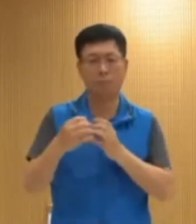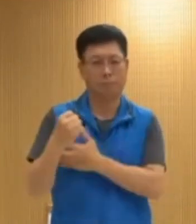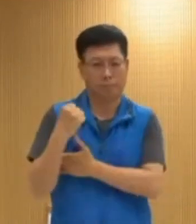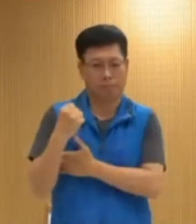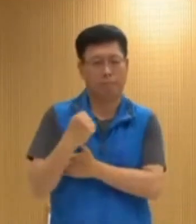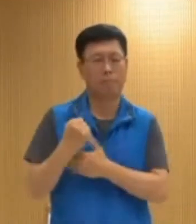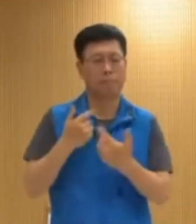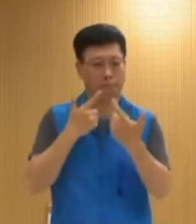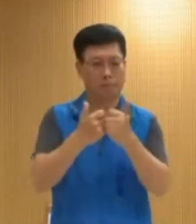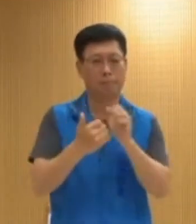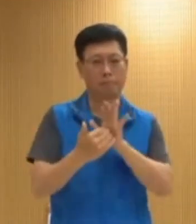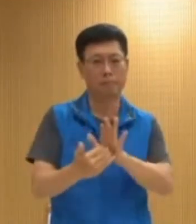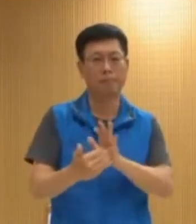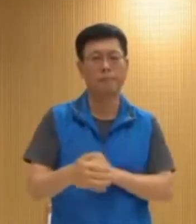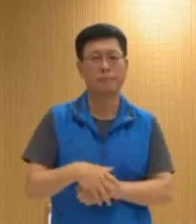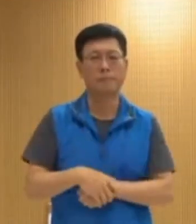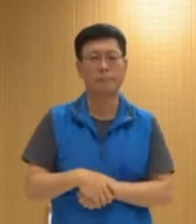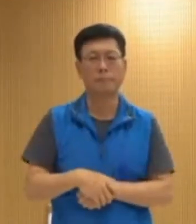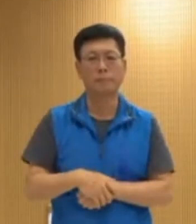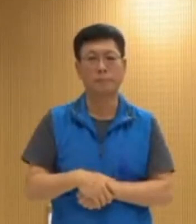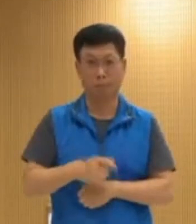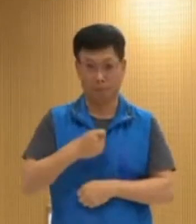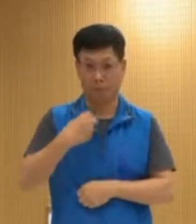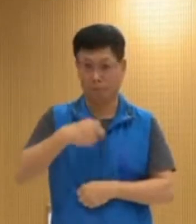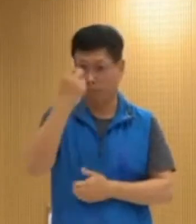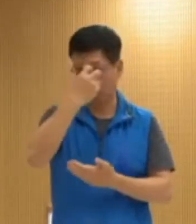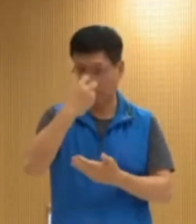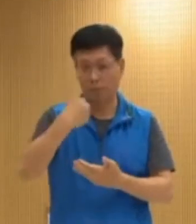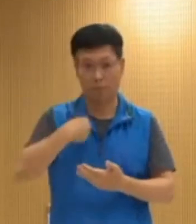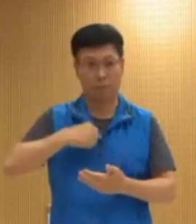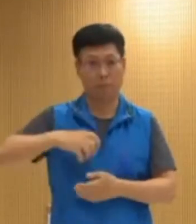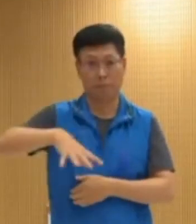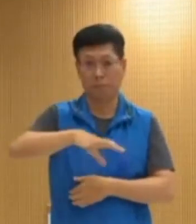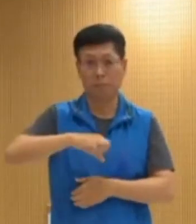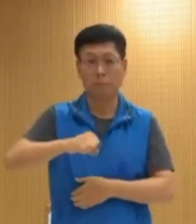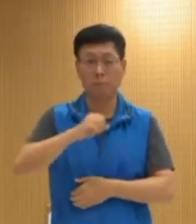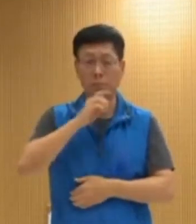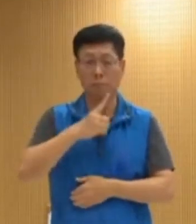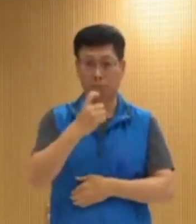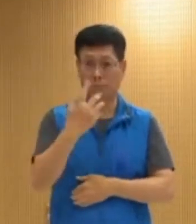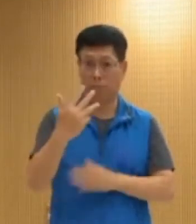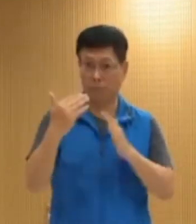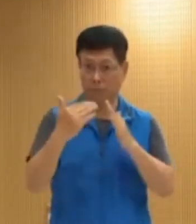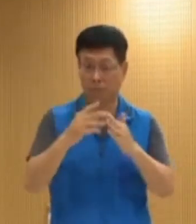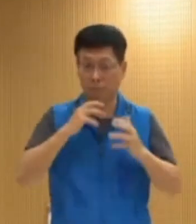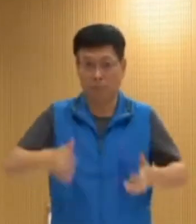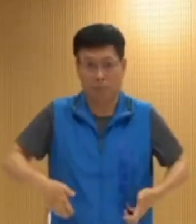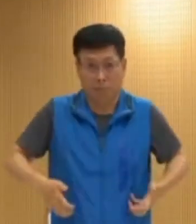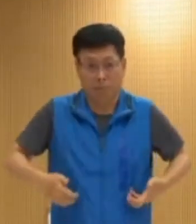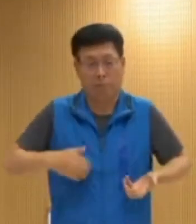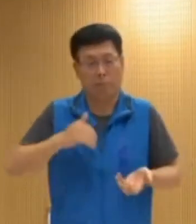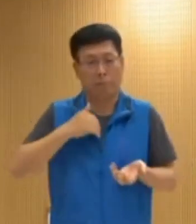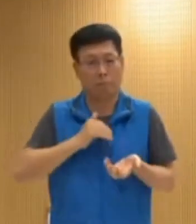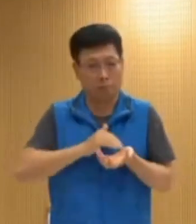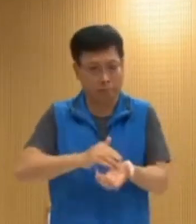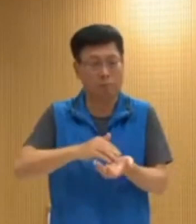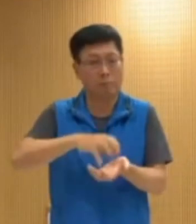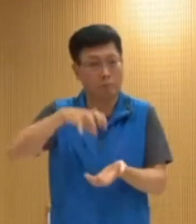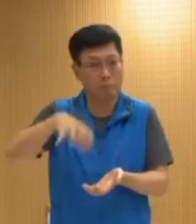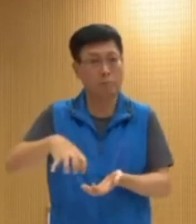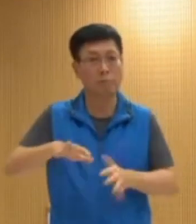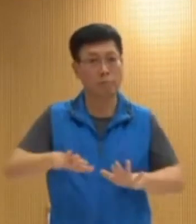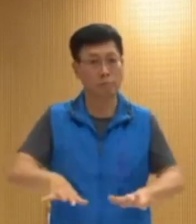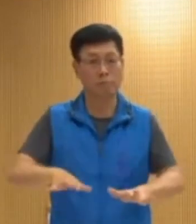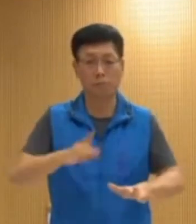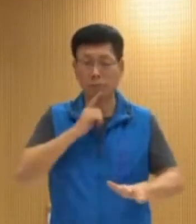对防疫。为了盘点我们整个18家急救责任医院在这一